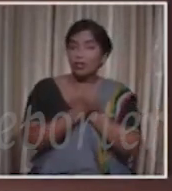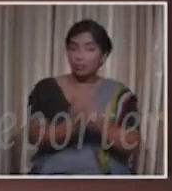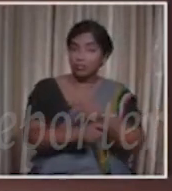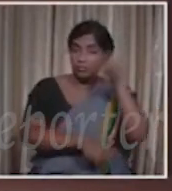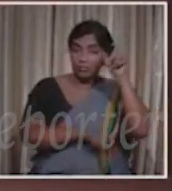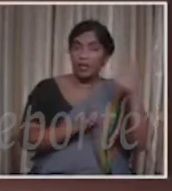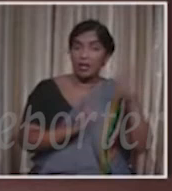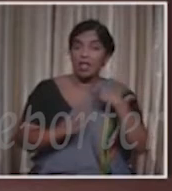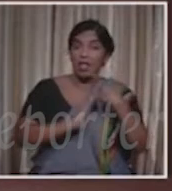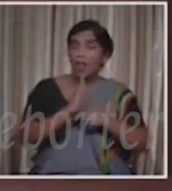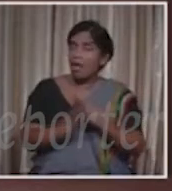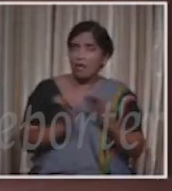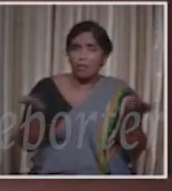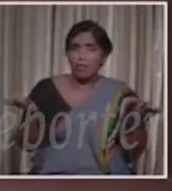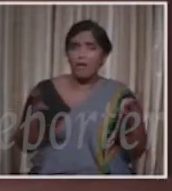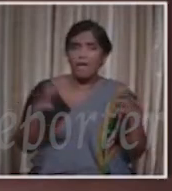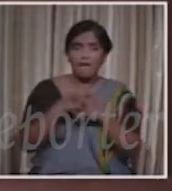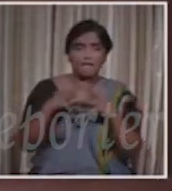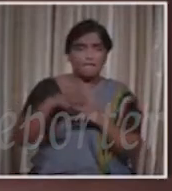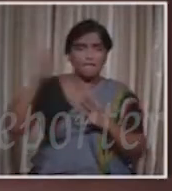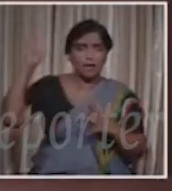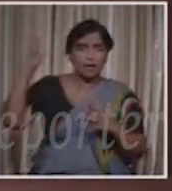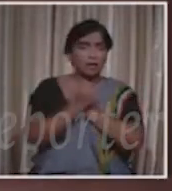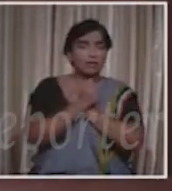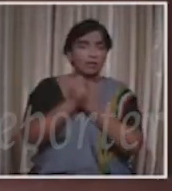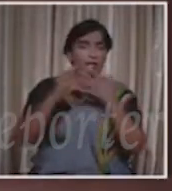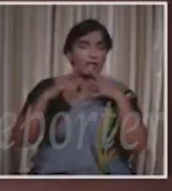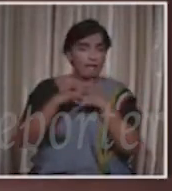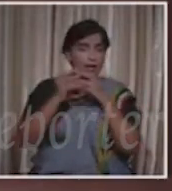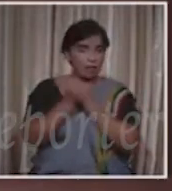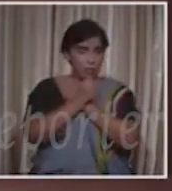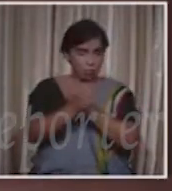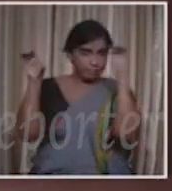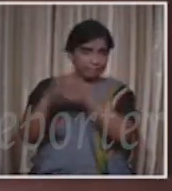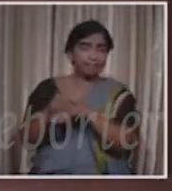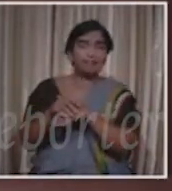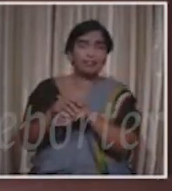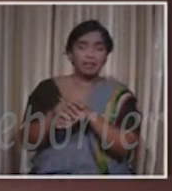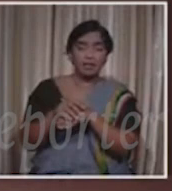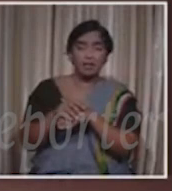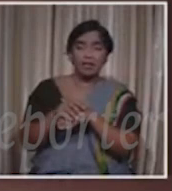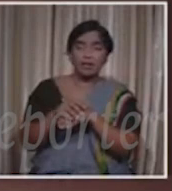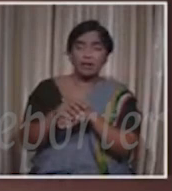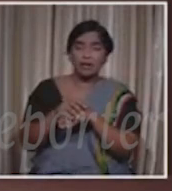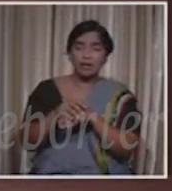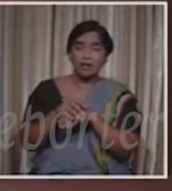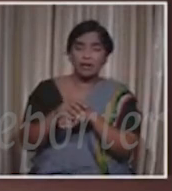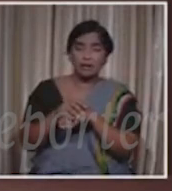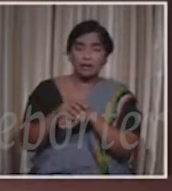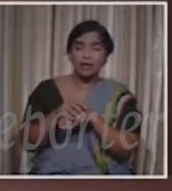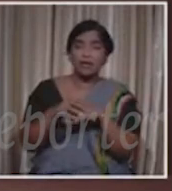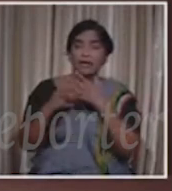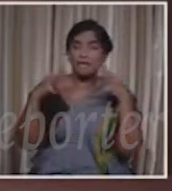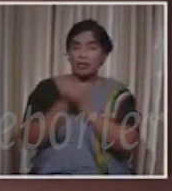වටරක නිවාස වටරක හමුදා කඳ මේ එලිමහ නිරකඳුර වල ඉන්න එකේ ඉන්නේ හිරකරුවන් ගෙනව